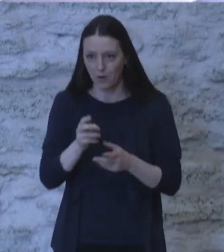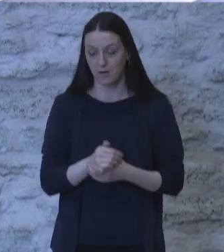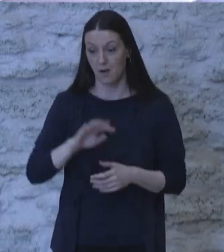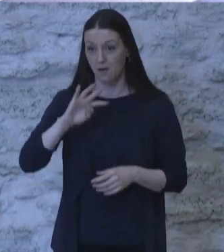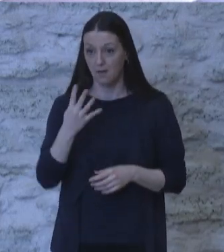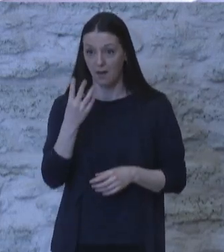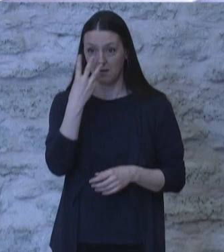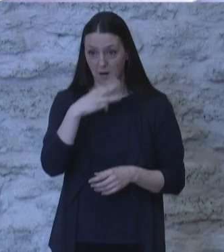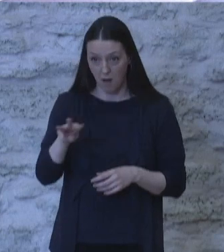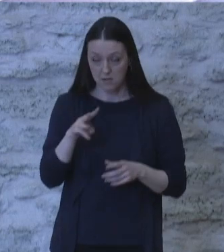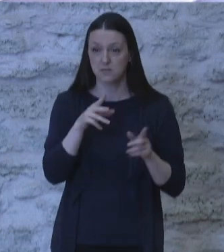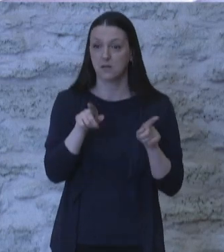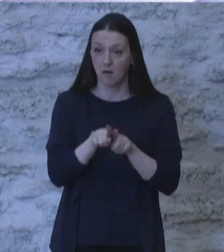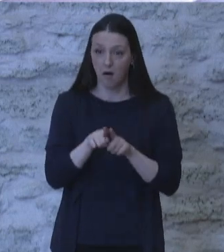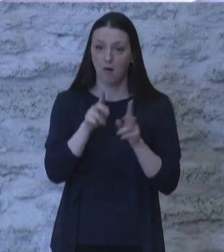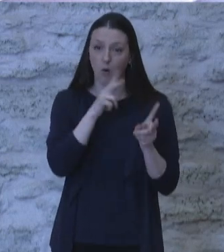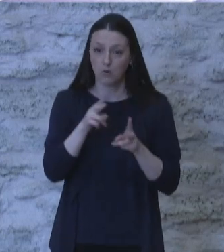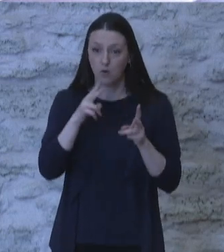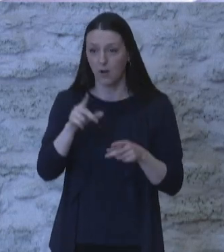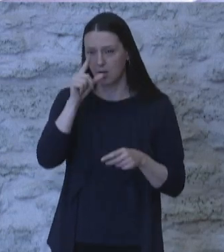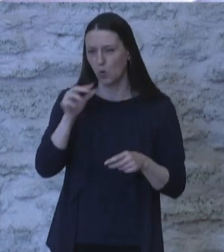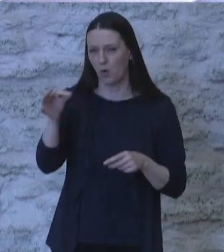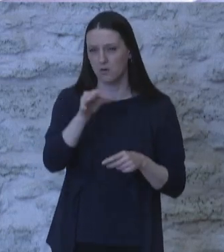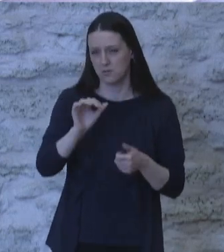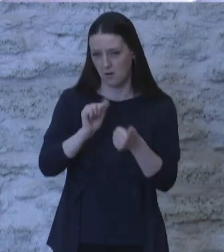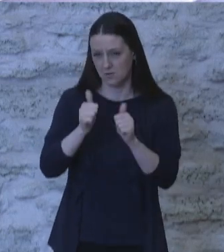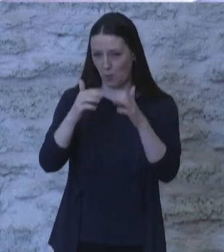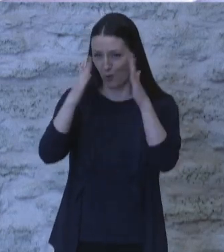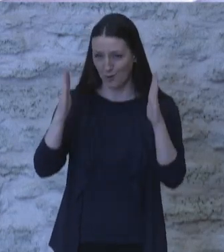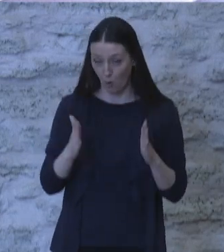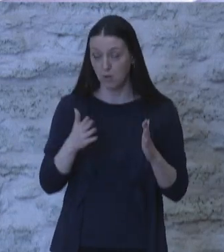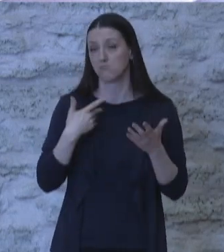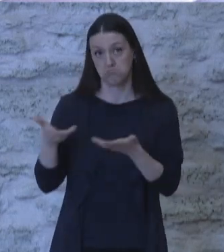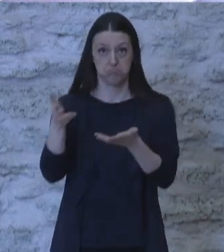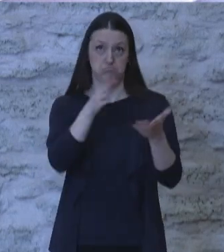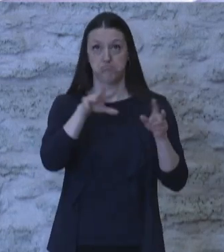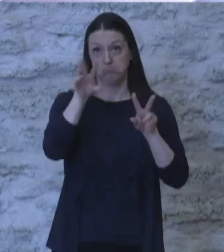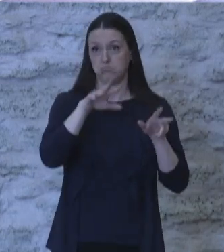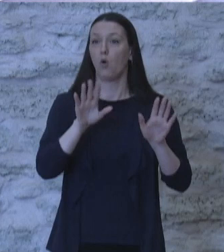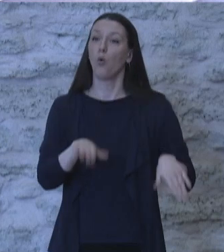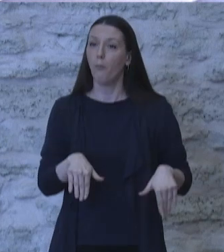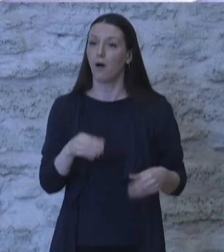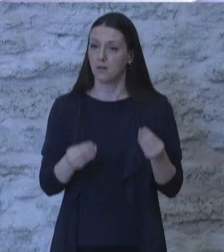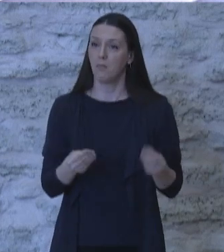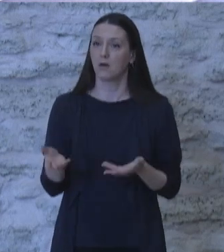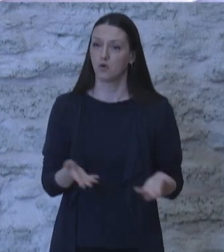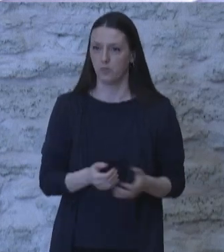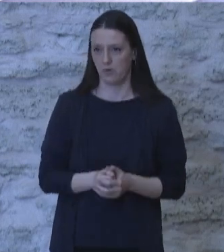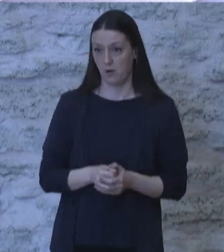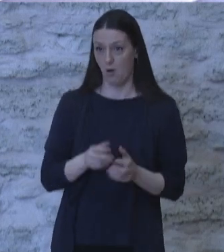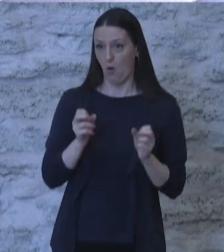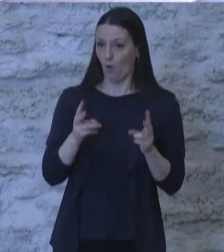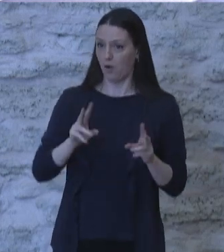märtsil kontrolliti ka Kuressaare spordi hoone tervisameti poolt ja lubati mängul toimuda. Aga olgu, see näitab lihtsalt seda, et kui siin